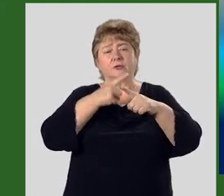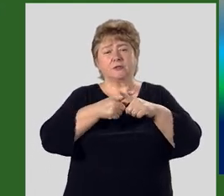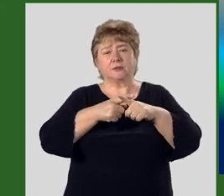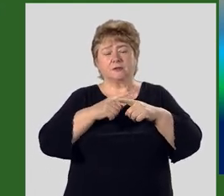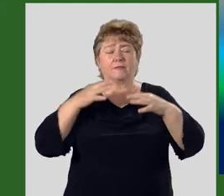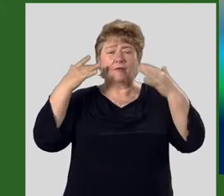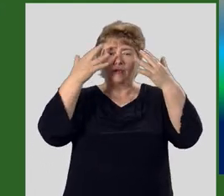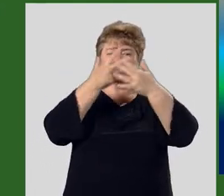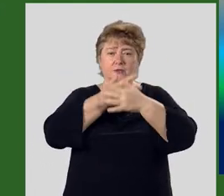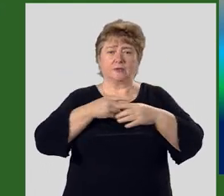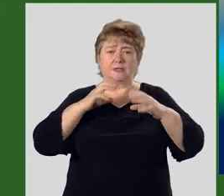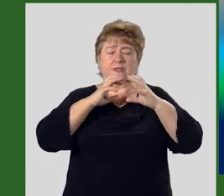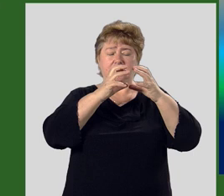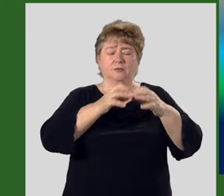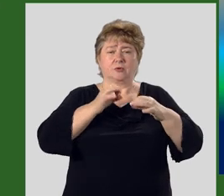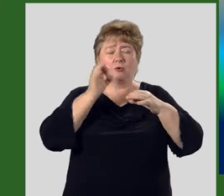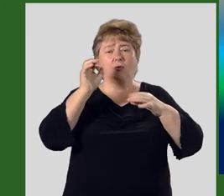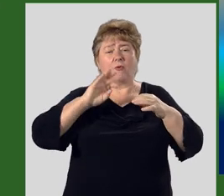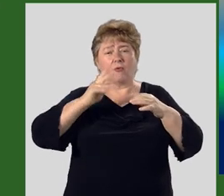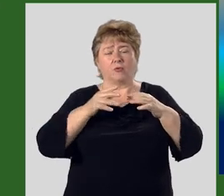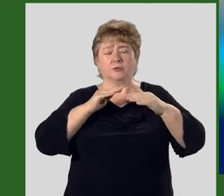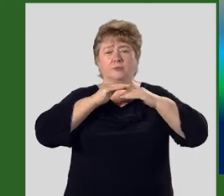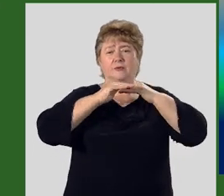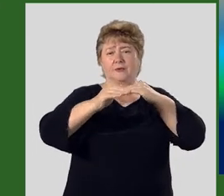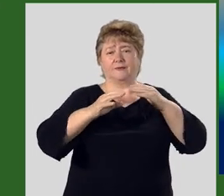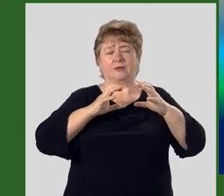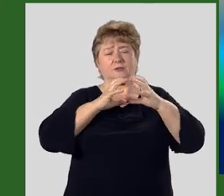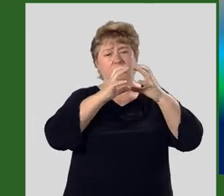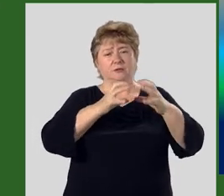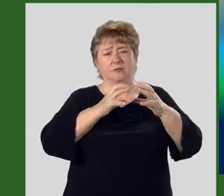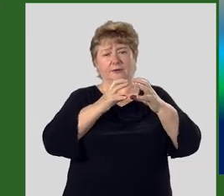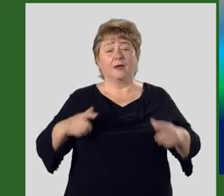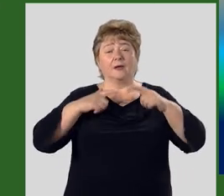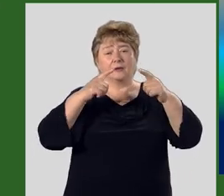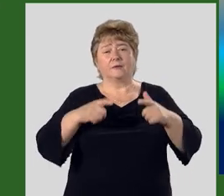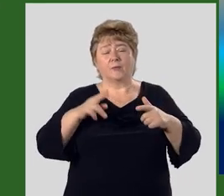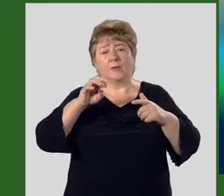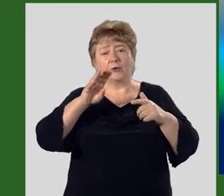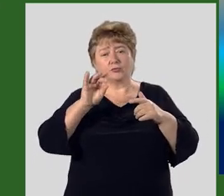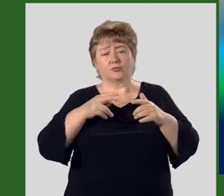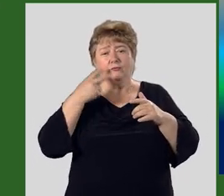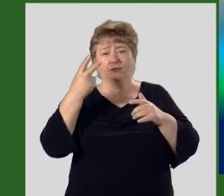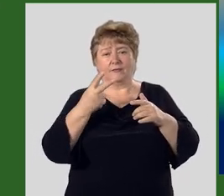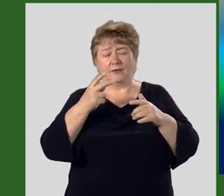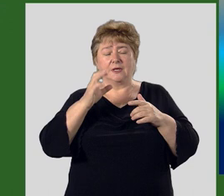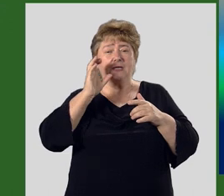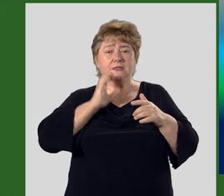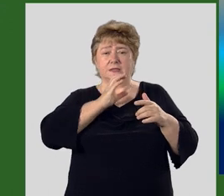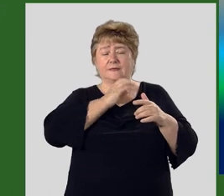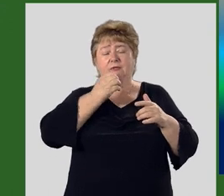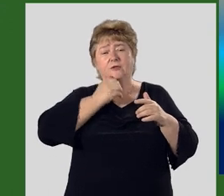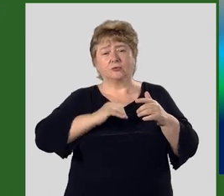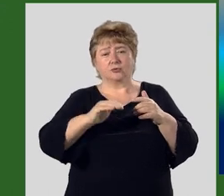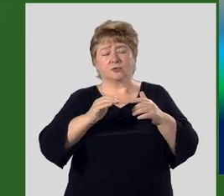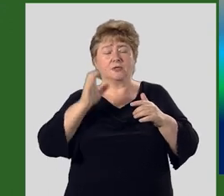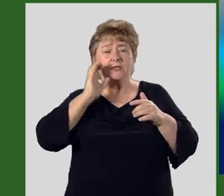пересечения воображаемой земной оси с поверхностью Земли. Географических полюсов два – северный и